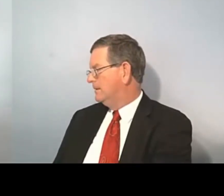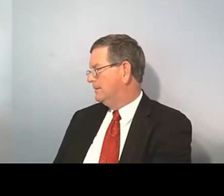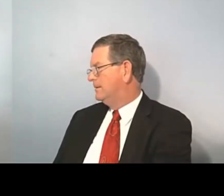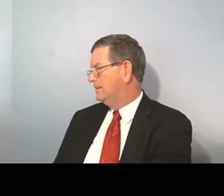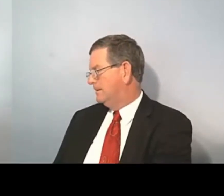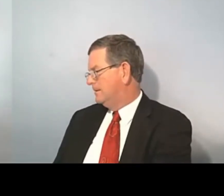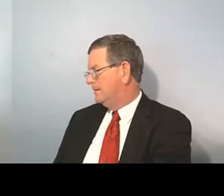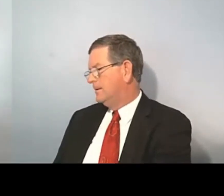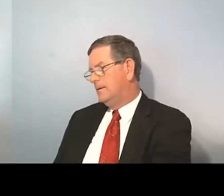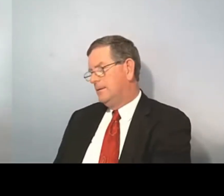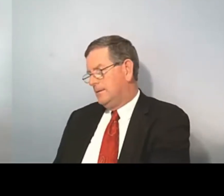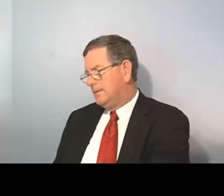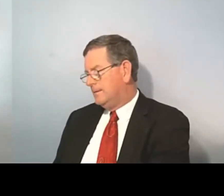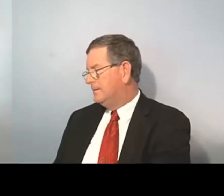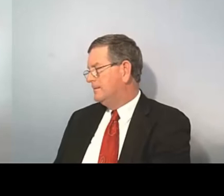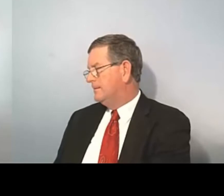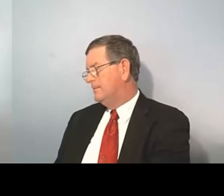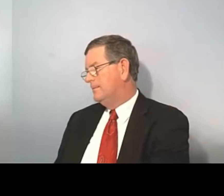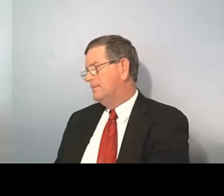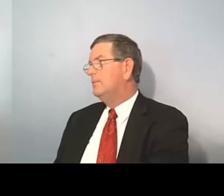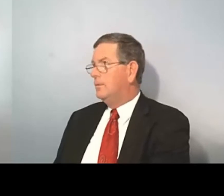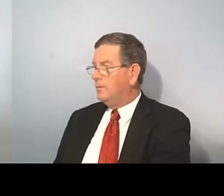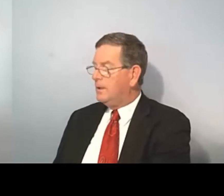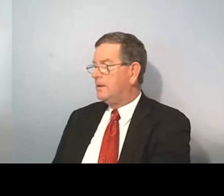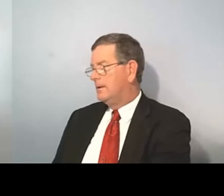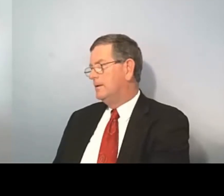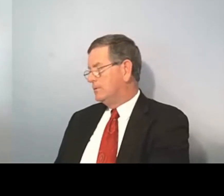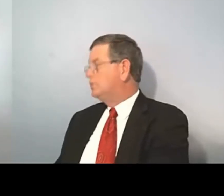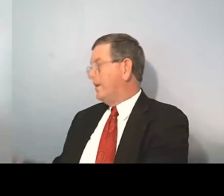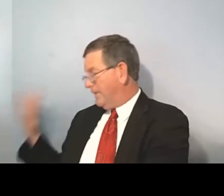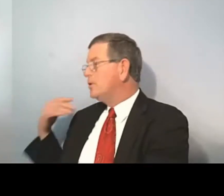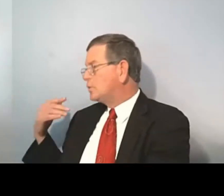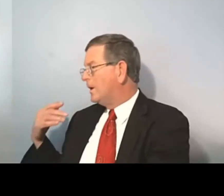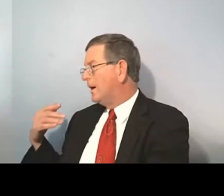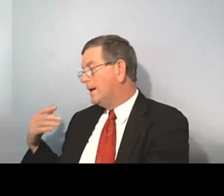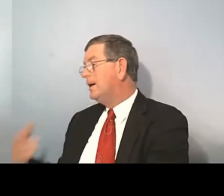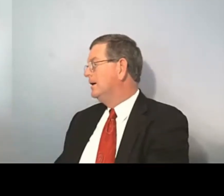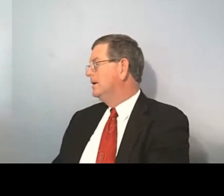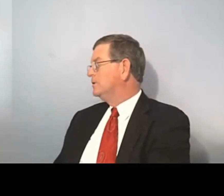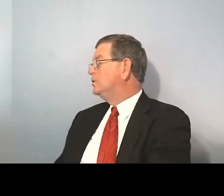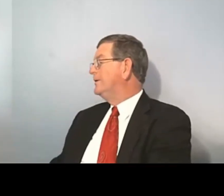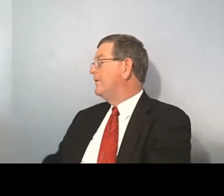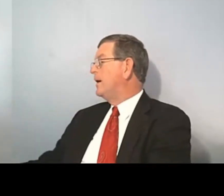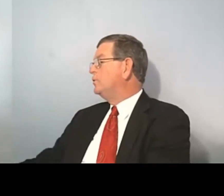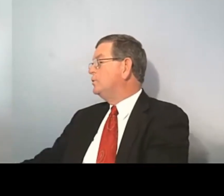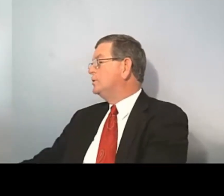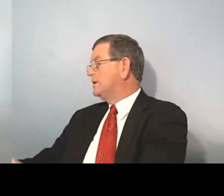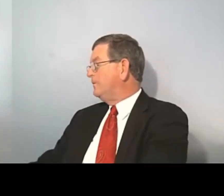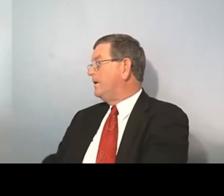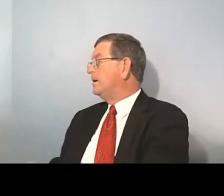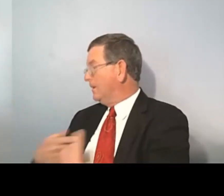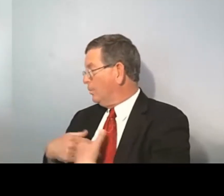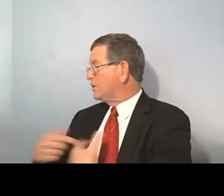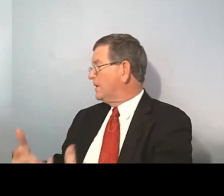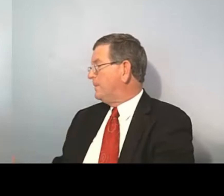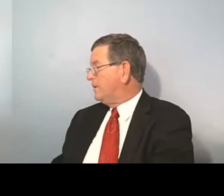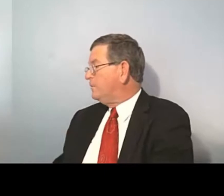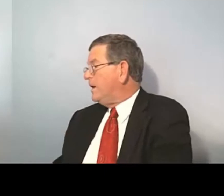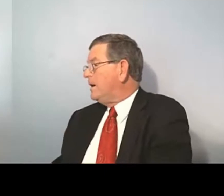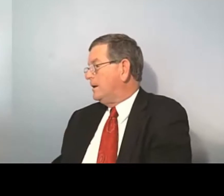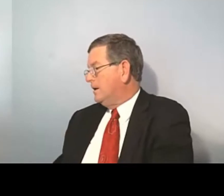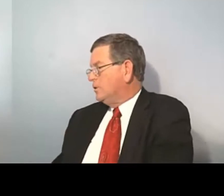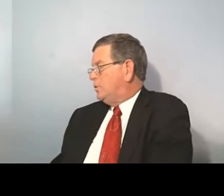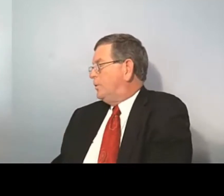qu'est-ce que je peux faire, hein? Je n'ai pas de choix. Oui, tu avais le choix, hein? Si tu n'avais pas eu tous ces enfants, comme moi, je n'ai